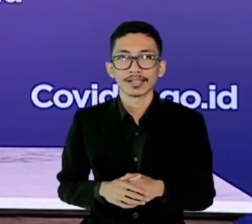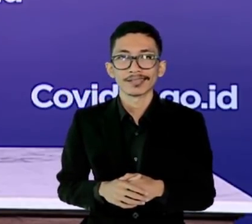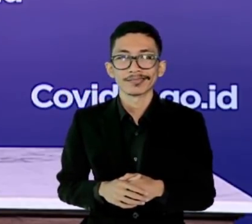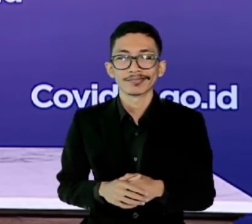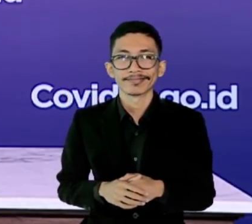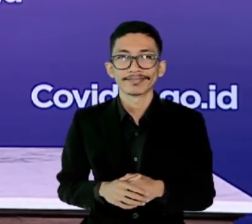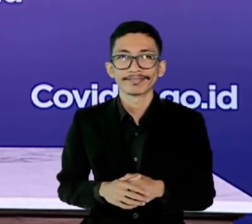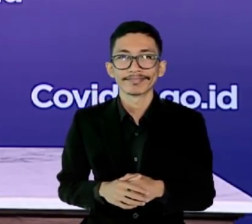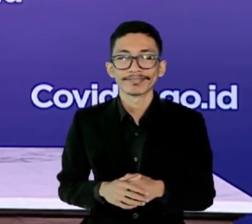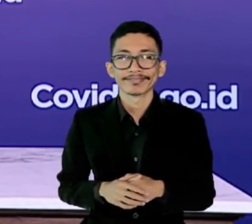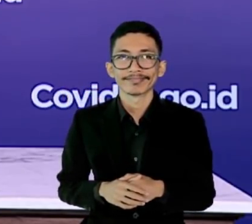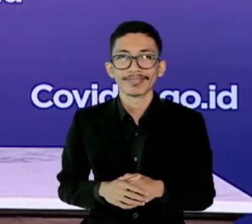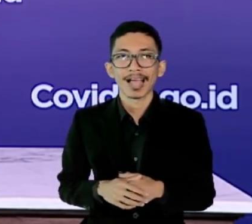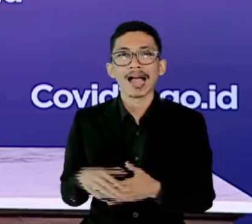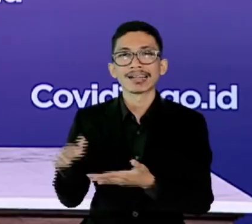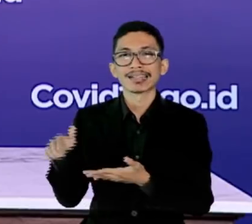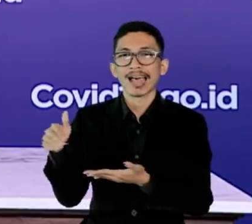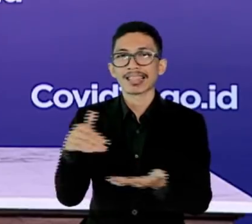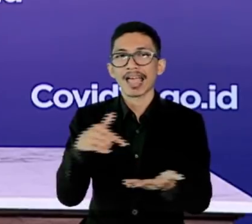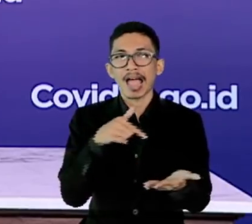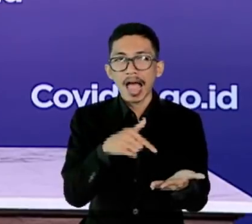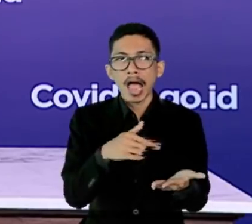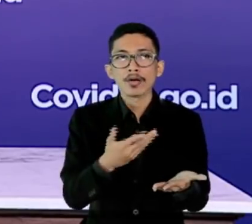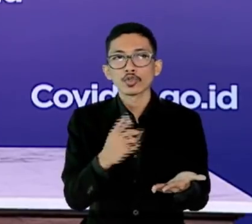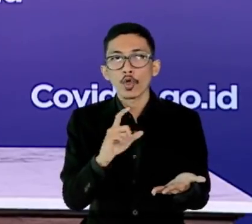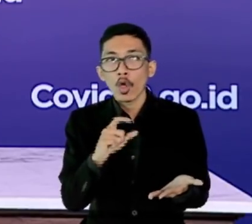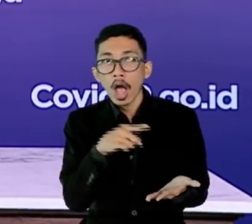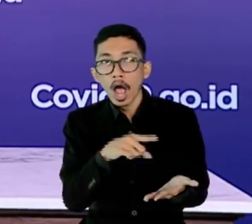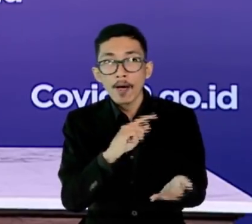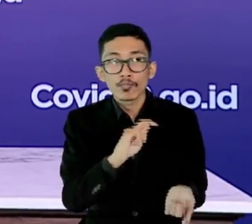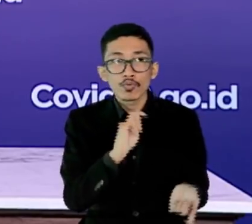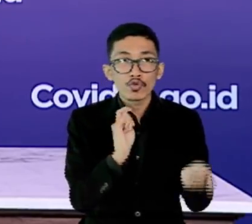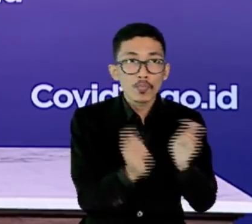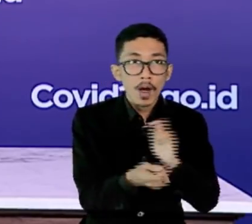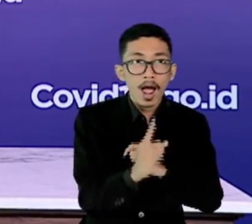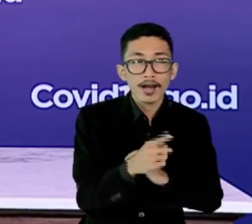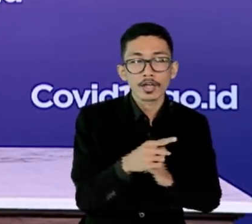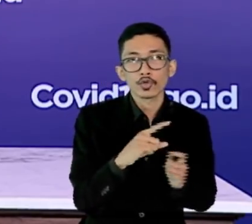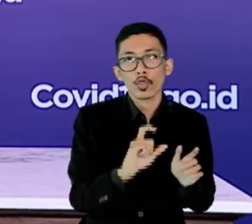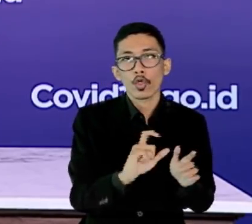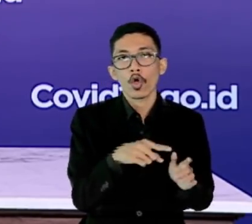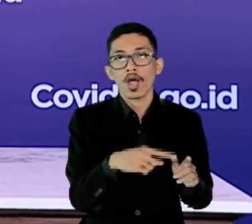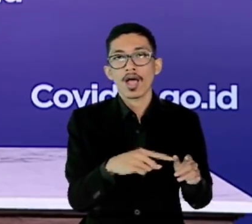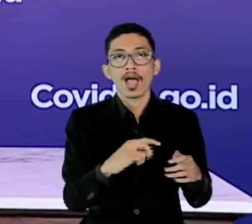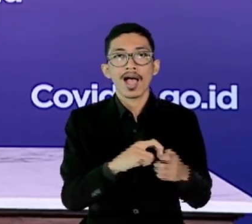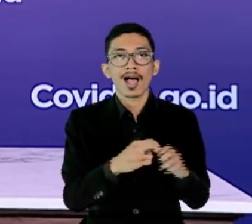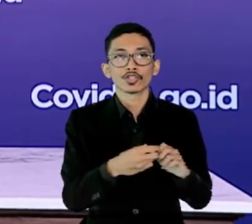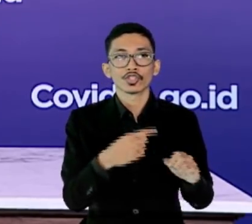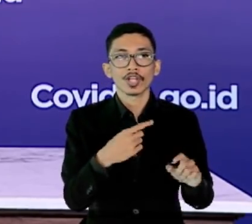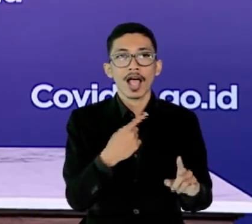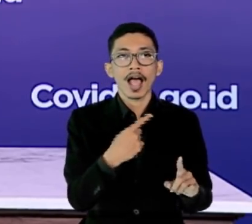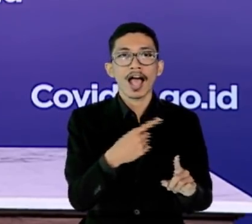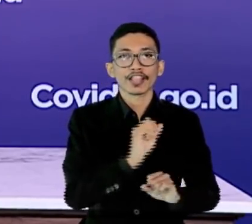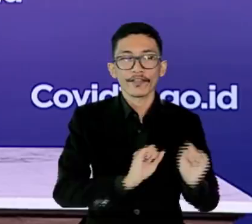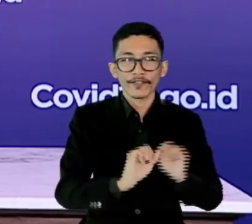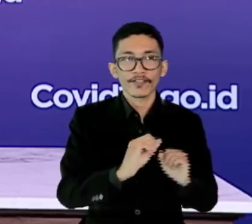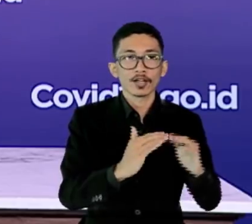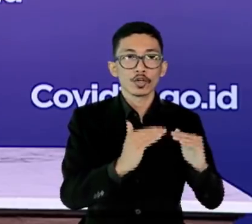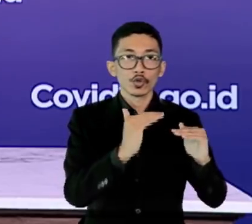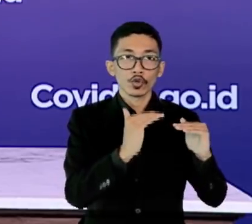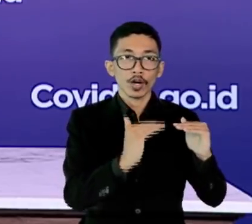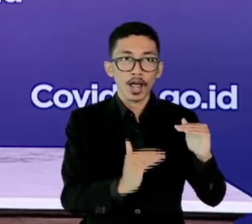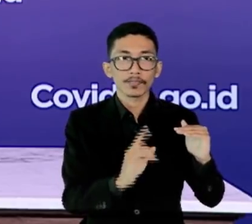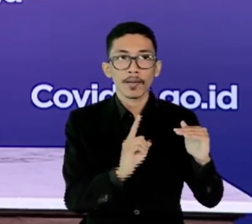ditemukan perubahan kondisi yang perlu ditindaklanjuti, misalnya angka kasus aktif yang berkurang akibat kasus tersebut sudah